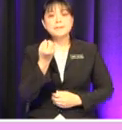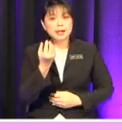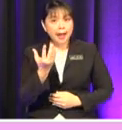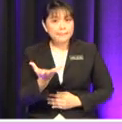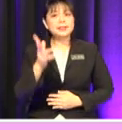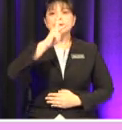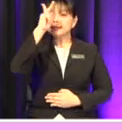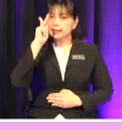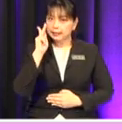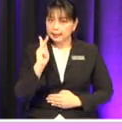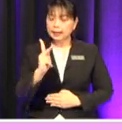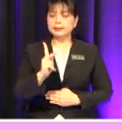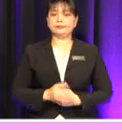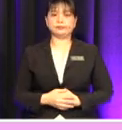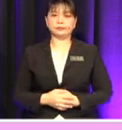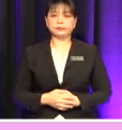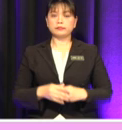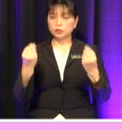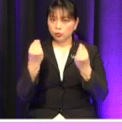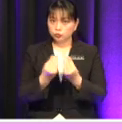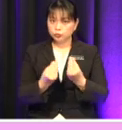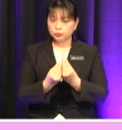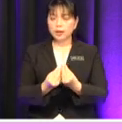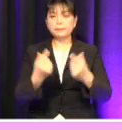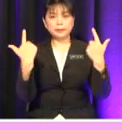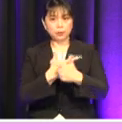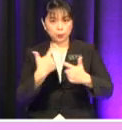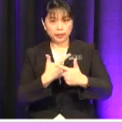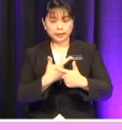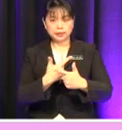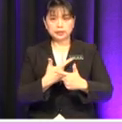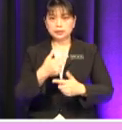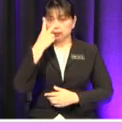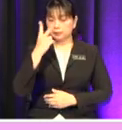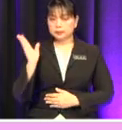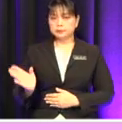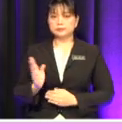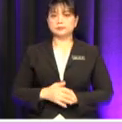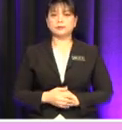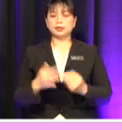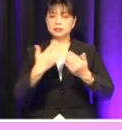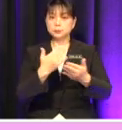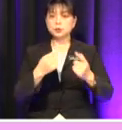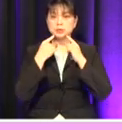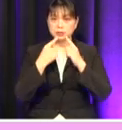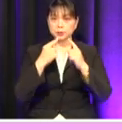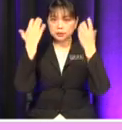jumlah pelawanan dan bilangan baik sebelum Ivan jawab saya bagi format dulu